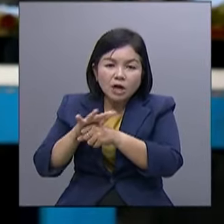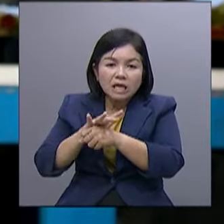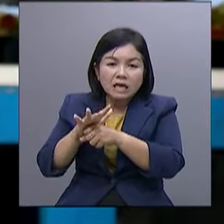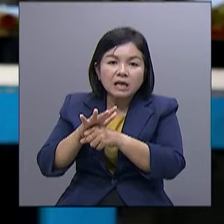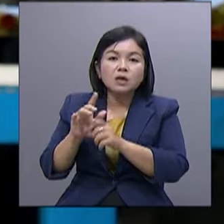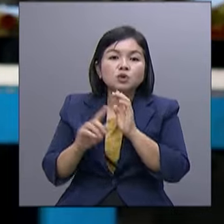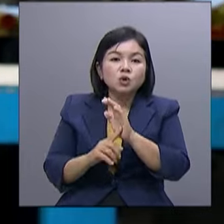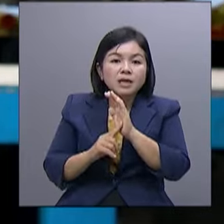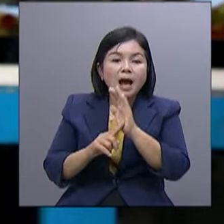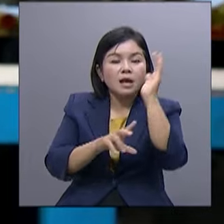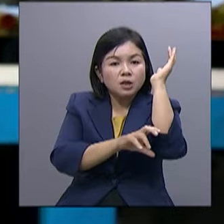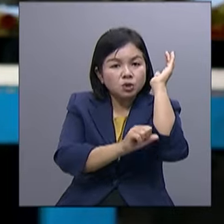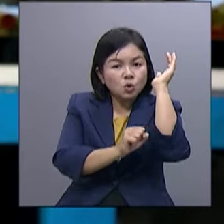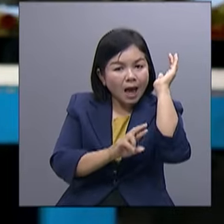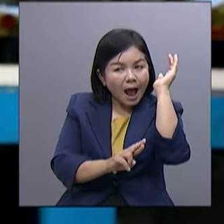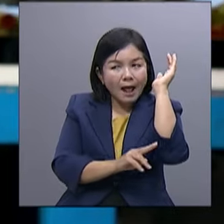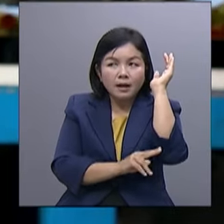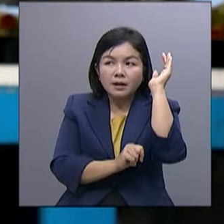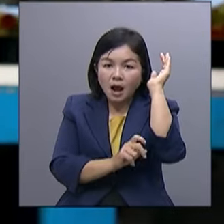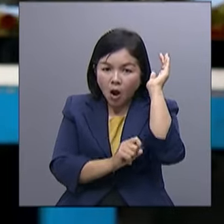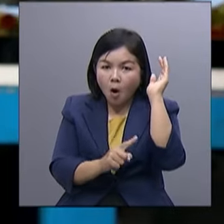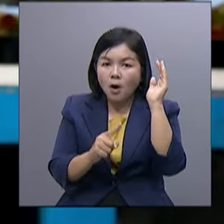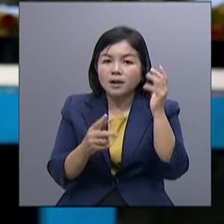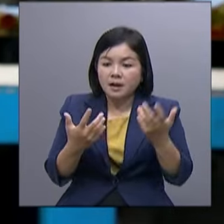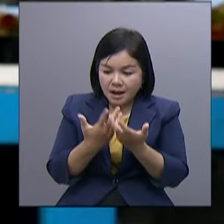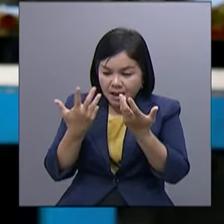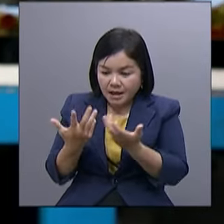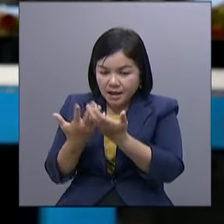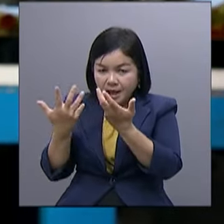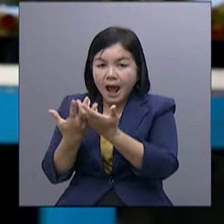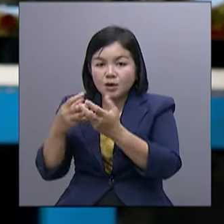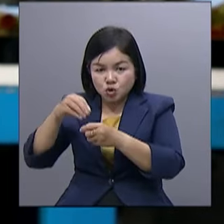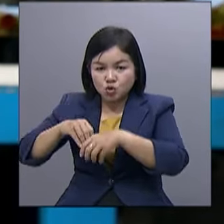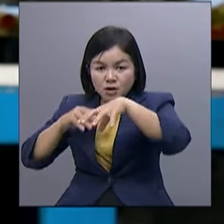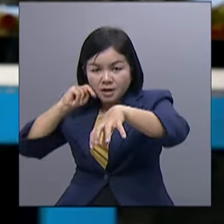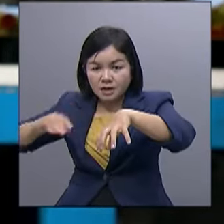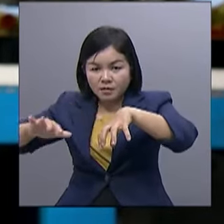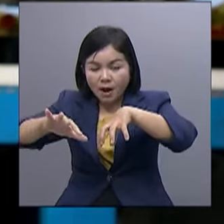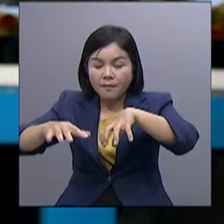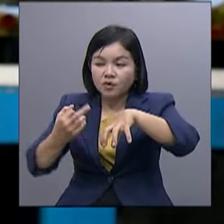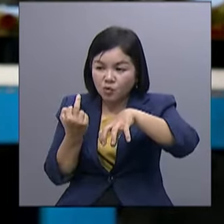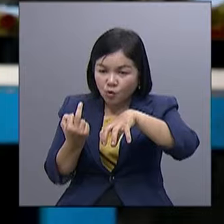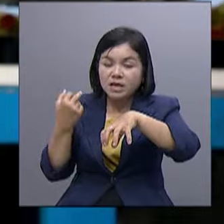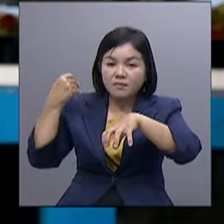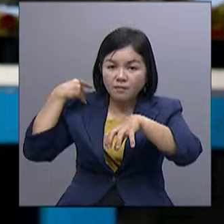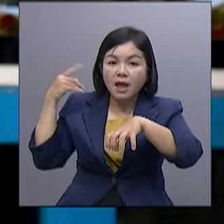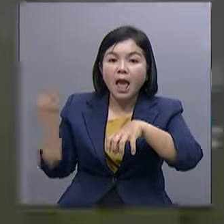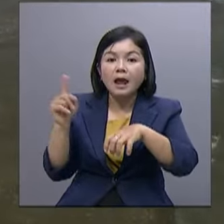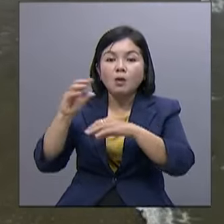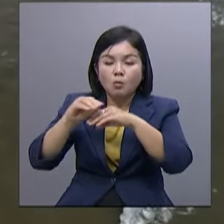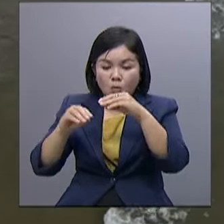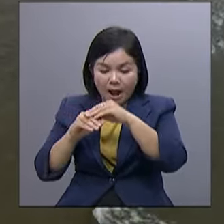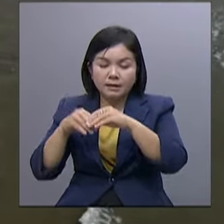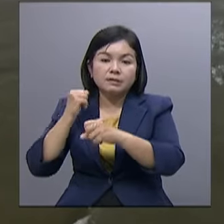อย่างเช่นอย่างสุราษฎนครซึ่งก็มีแหล่งญ้าทะเลขนาดใหญ่อยู่แถวขอบสมุยเอ่อเกาะท่าไร่ซึ่งเป็นโครงการล่าสุดที่เราทำ